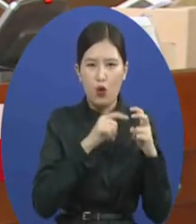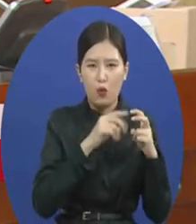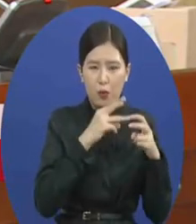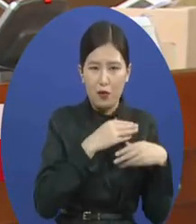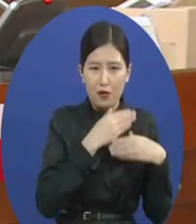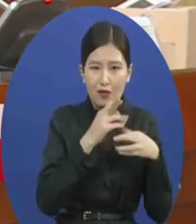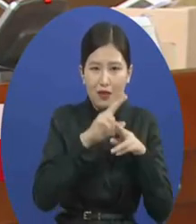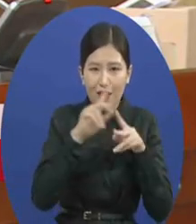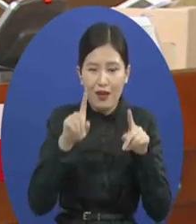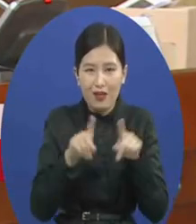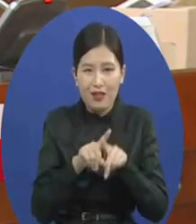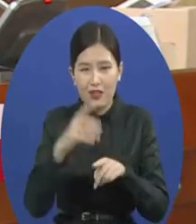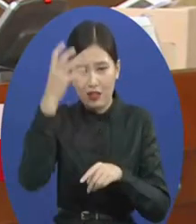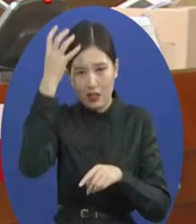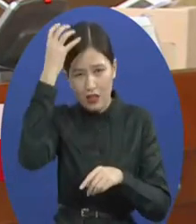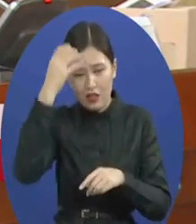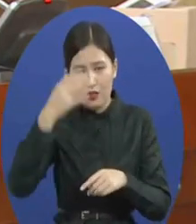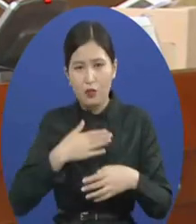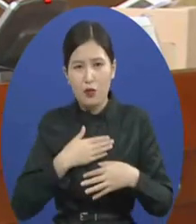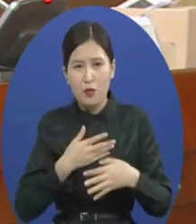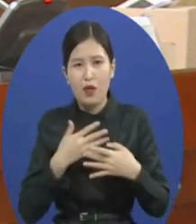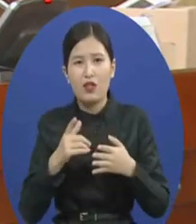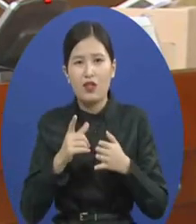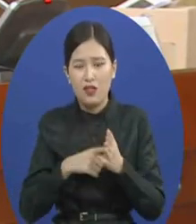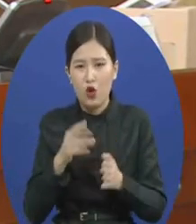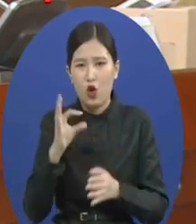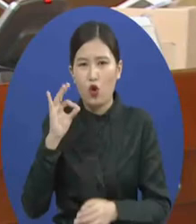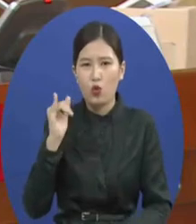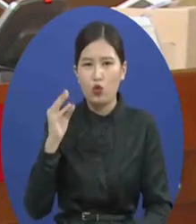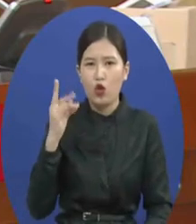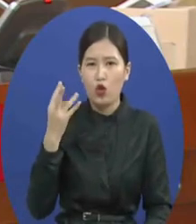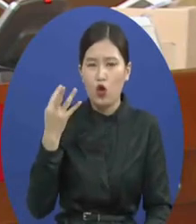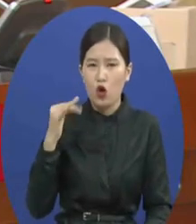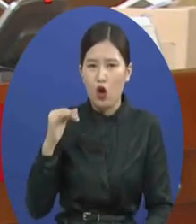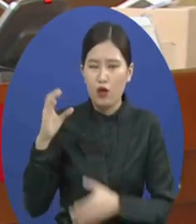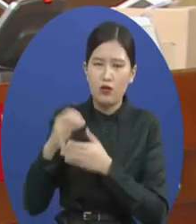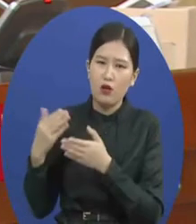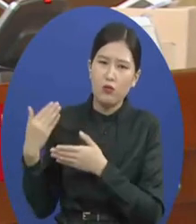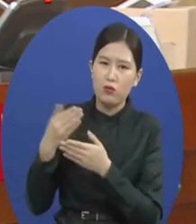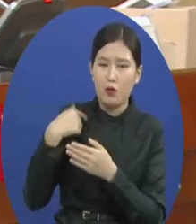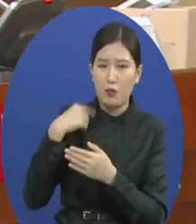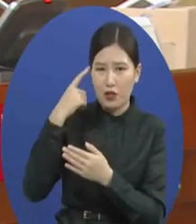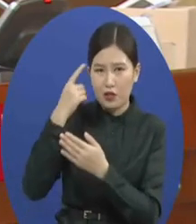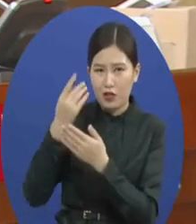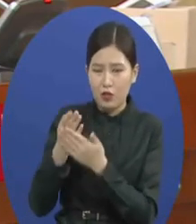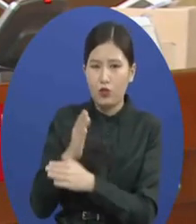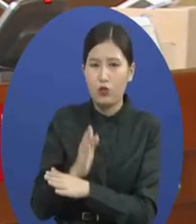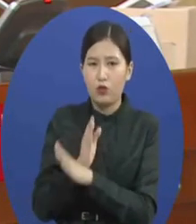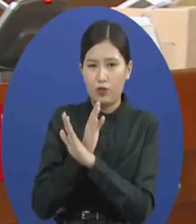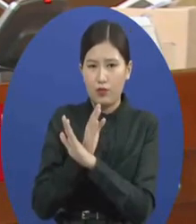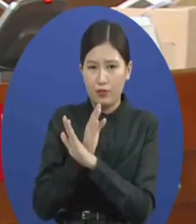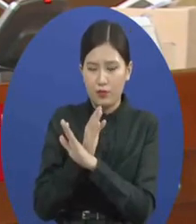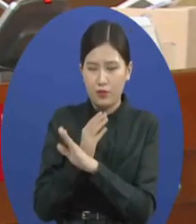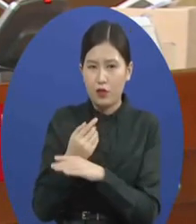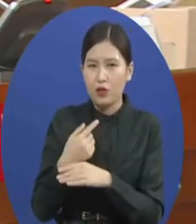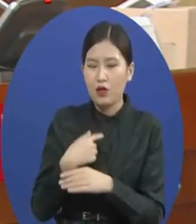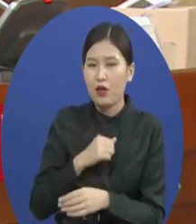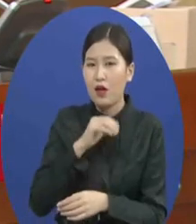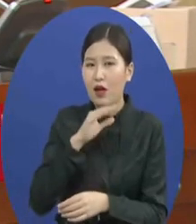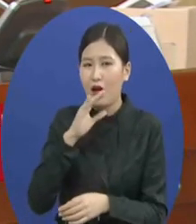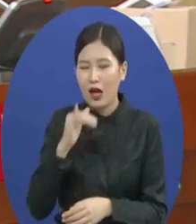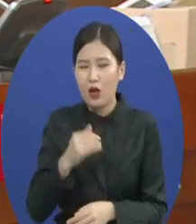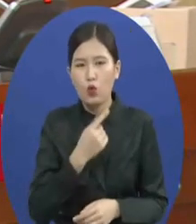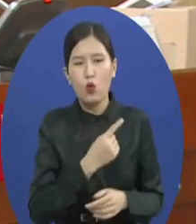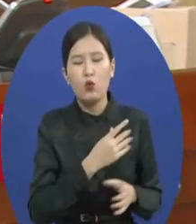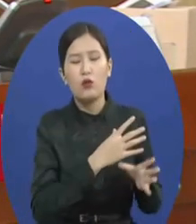засгийн газарт хэрэгтэй төслүүдийг оюутлын төслөд шууд сангуулжуулах саналыг тавьж байгаа. За энийг ихний ээлжинд хүлээж авсан байгаа хөрөнгө оруулагч тал. Тэгэхээр